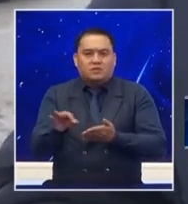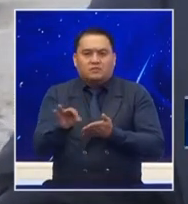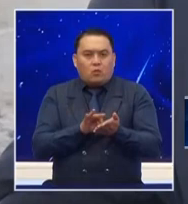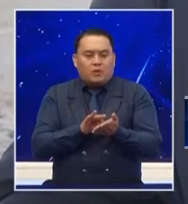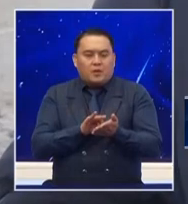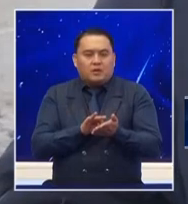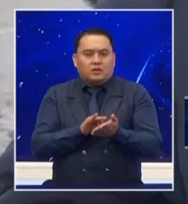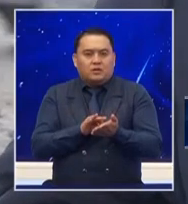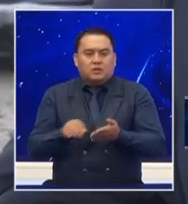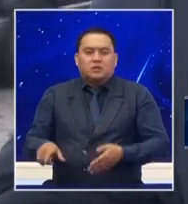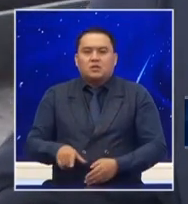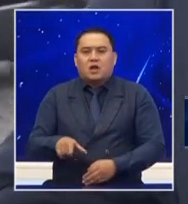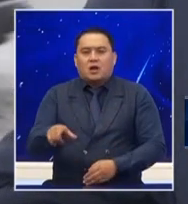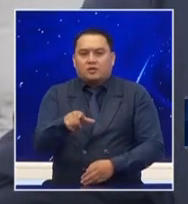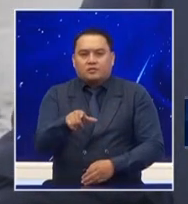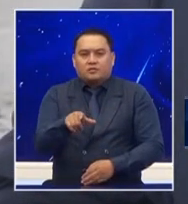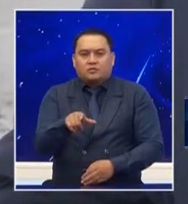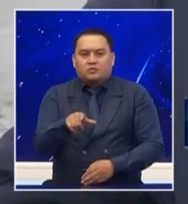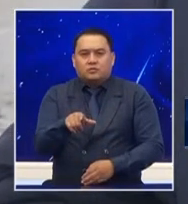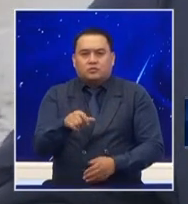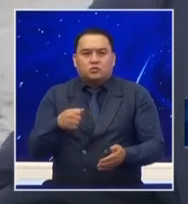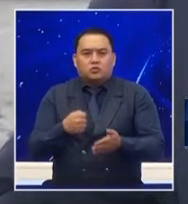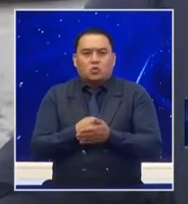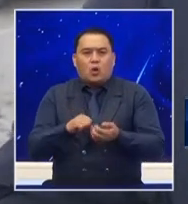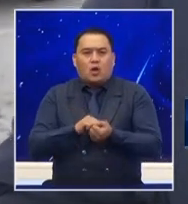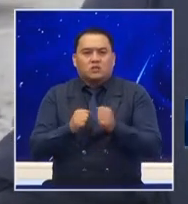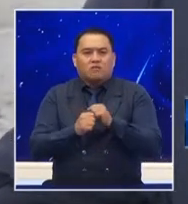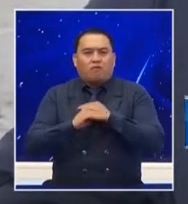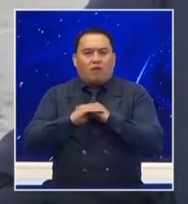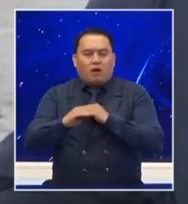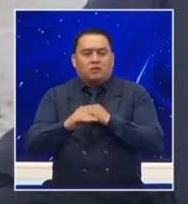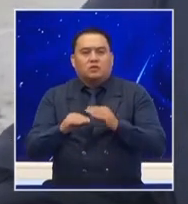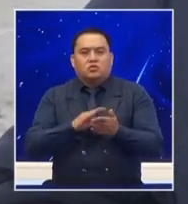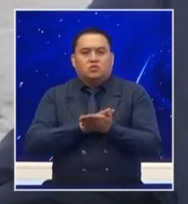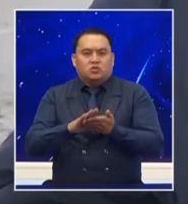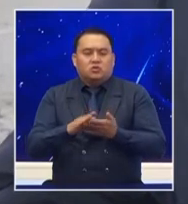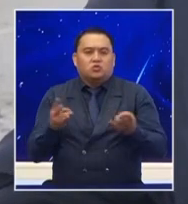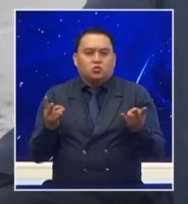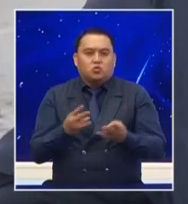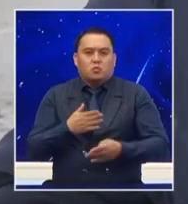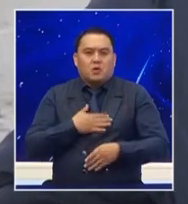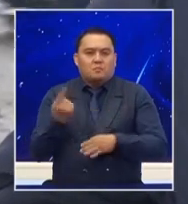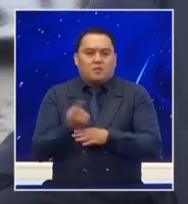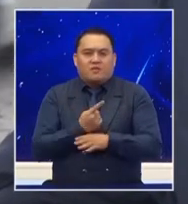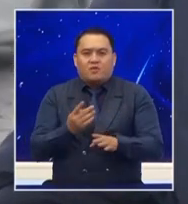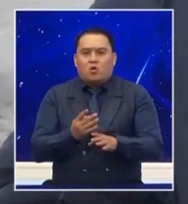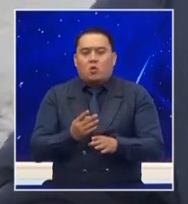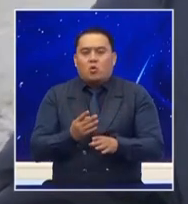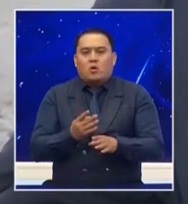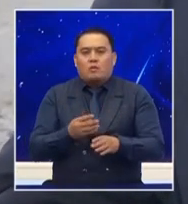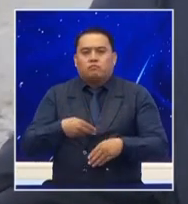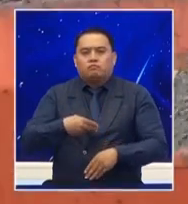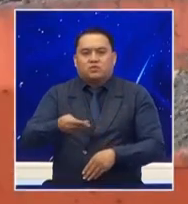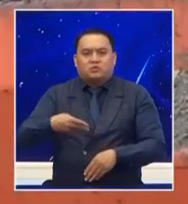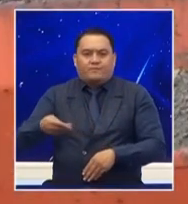Для выводения дороги, для черноты до асфальта, в первую очередь у нас мы посыпаем